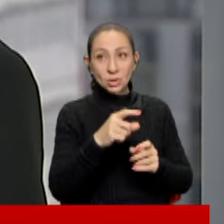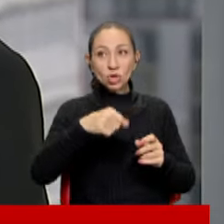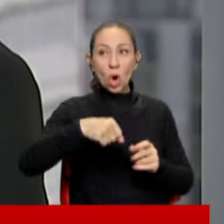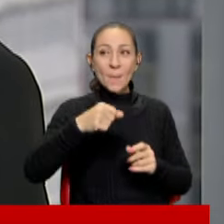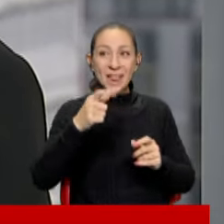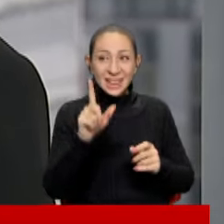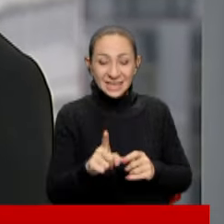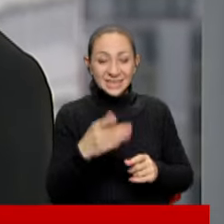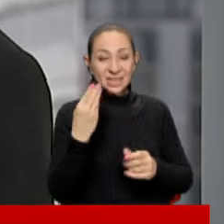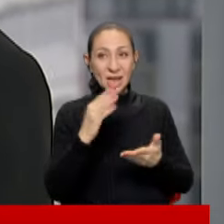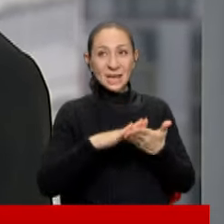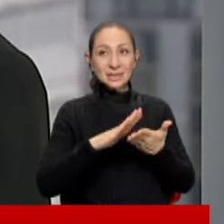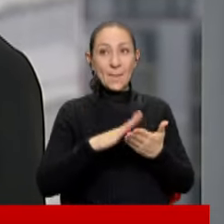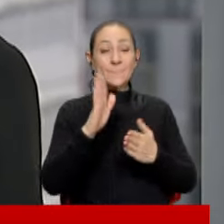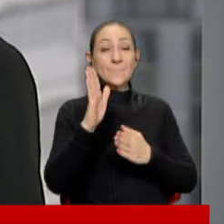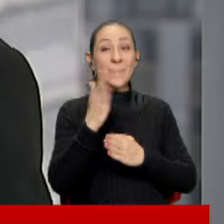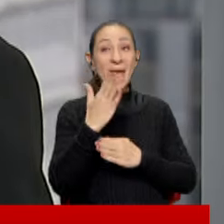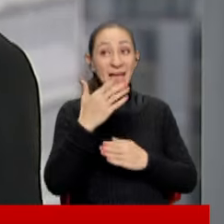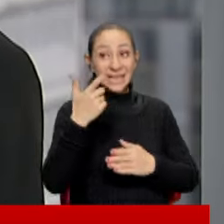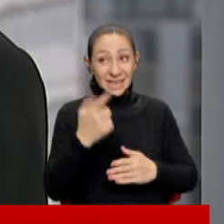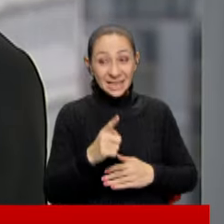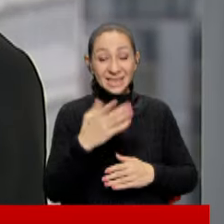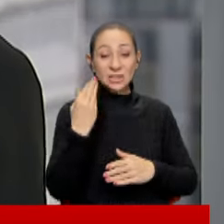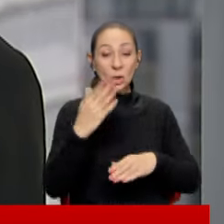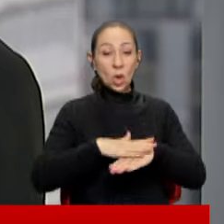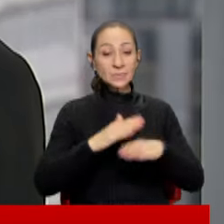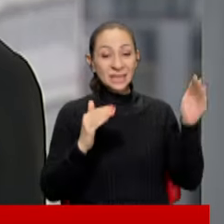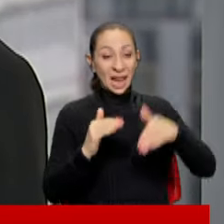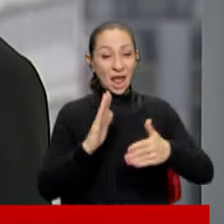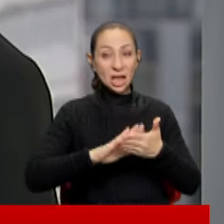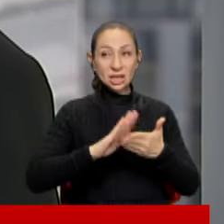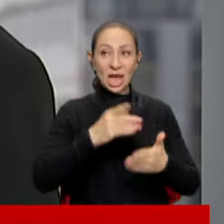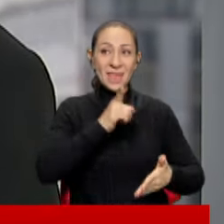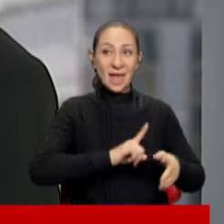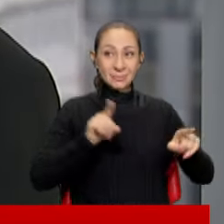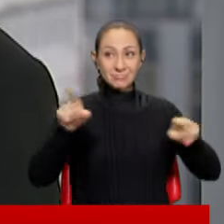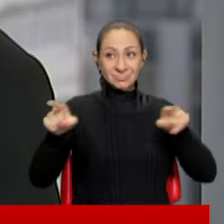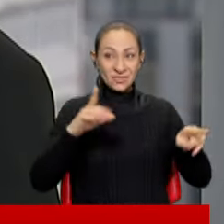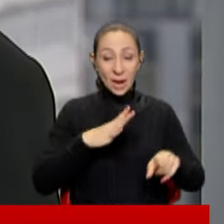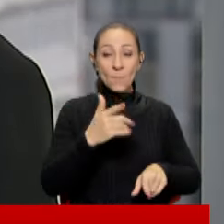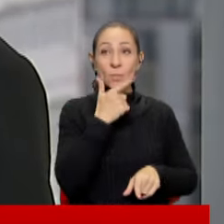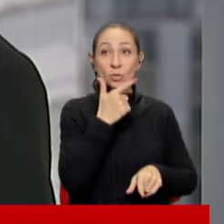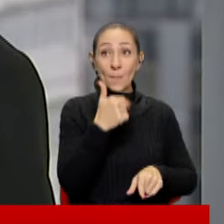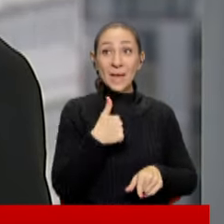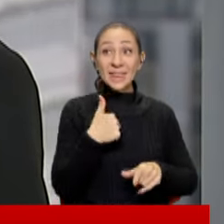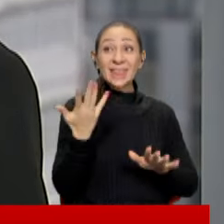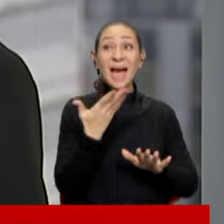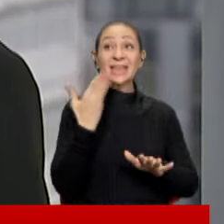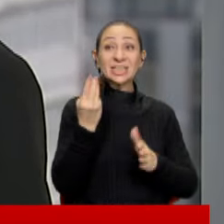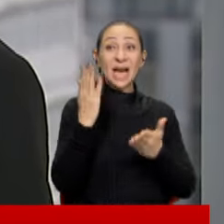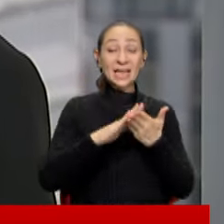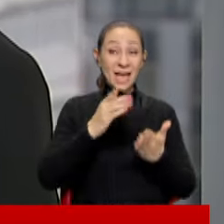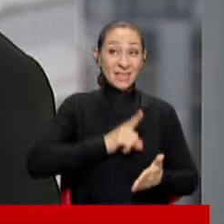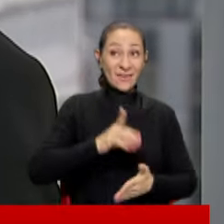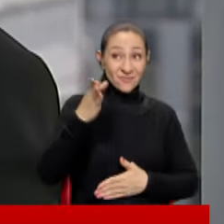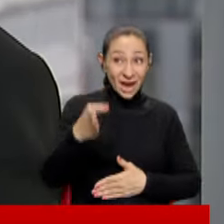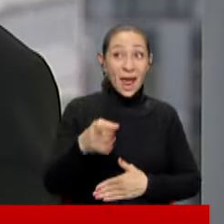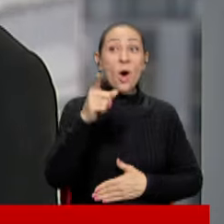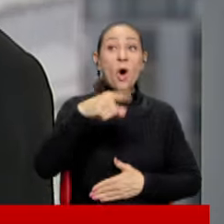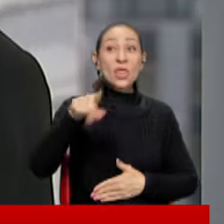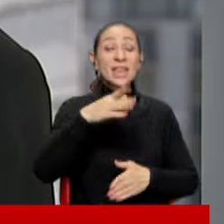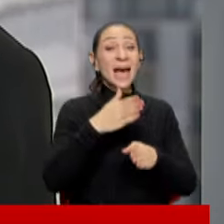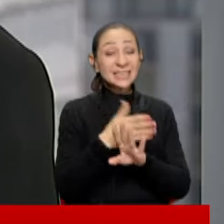genç arkadaşlarımızı, Bayraklı'da gençlik kollarından gelen arkadaşlarımızı gösterdik. Bodrum'da benden daha genç bir arkadaşımız aday. Onların